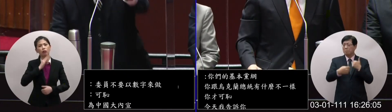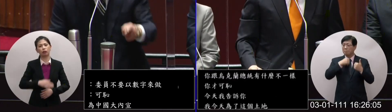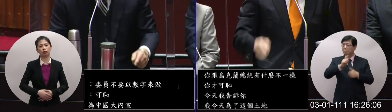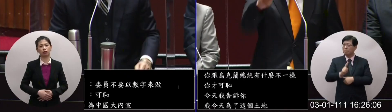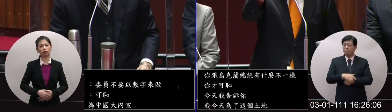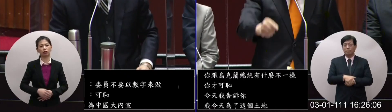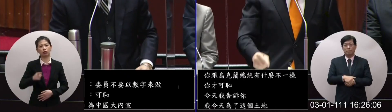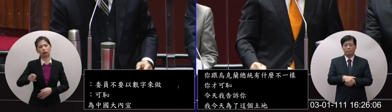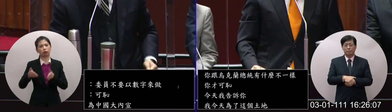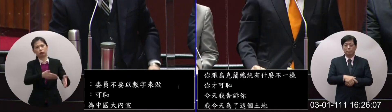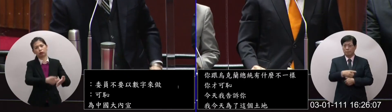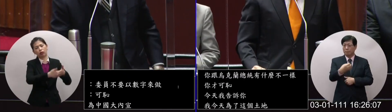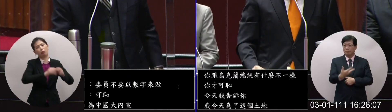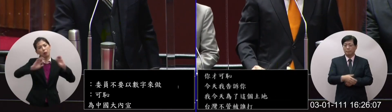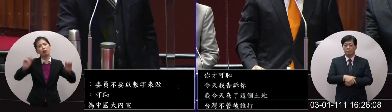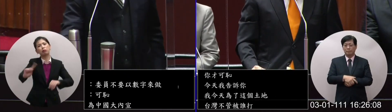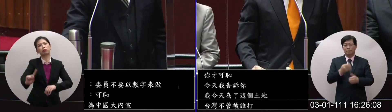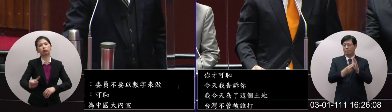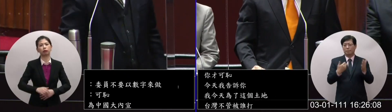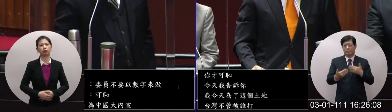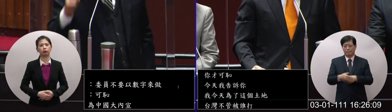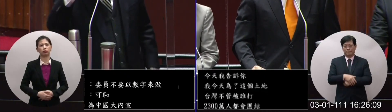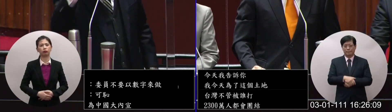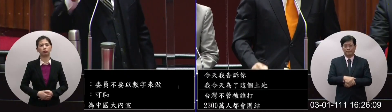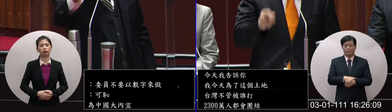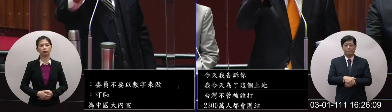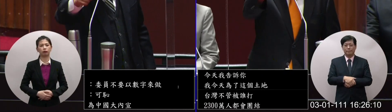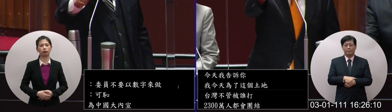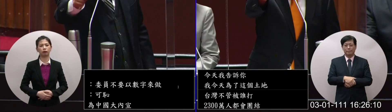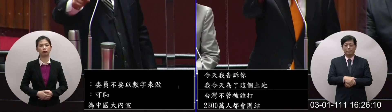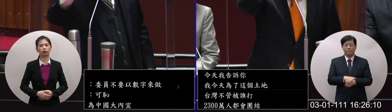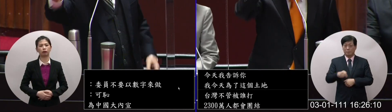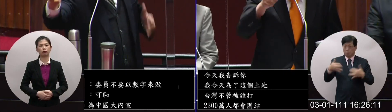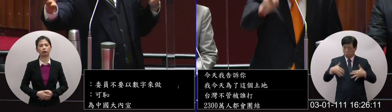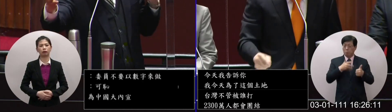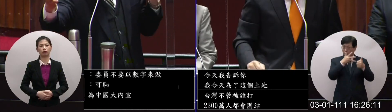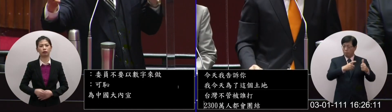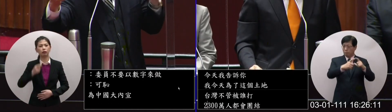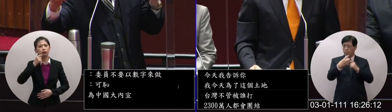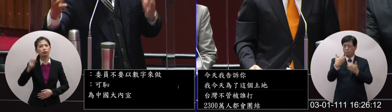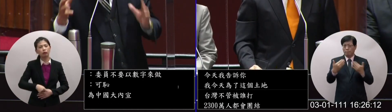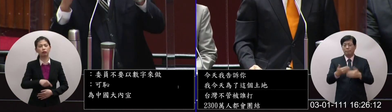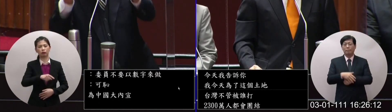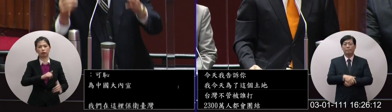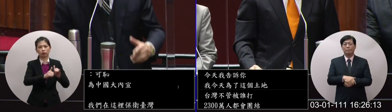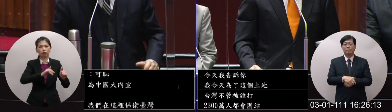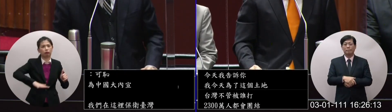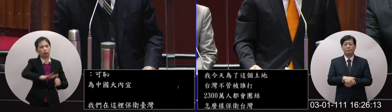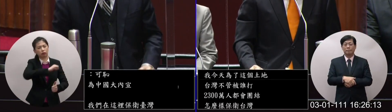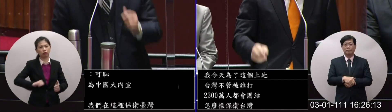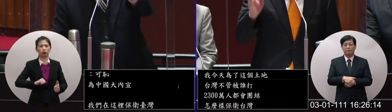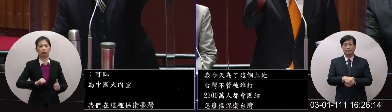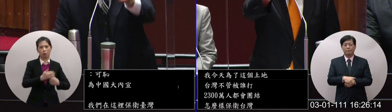湾？ 你这种为中国宣传， 讲清楚。 好了， 乌克兰 今天问你要怎么讲清楚？ 所有的人回去保